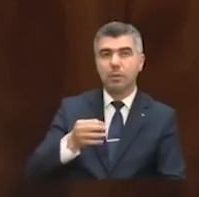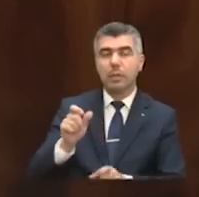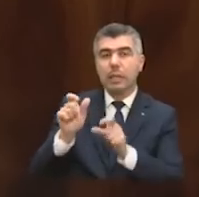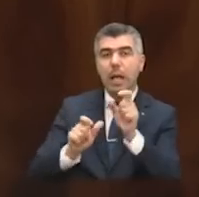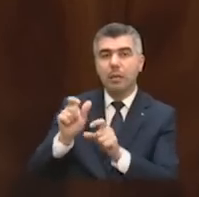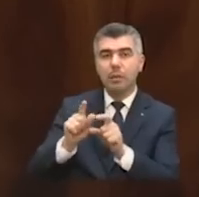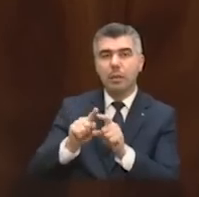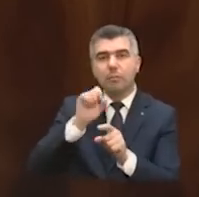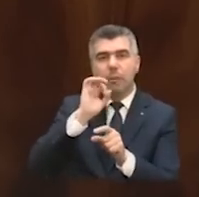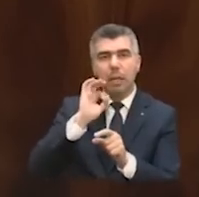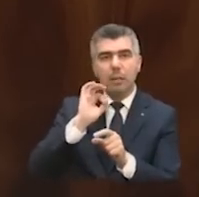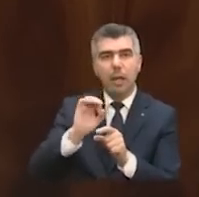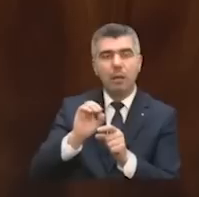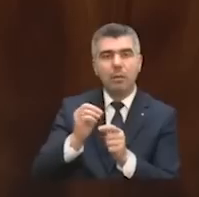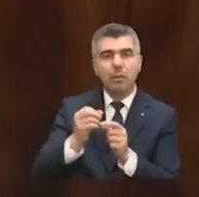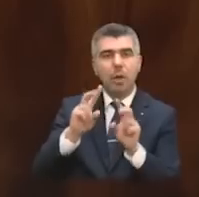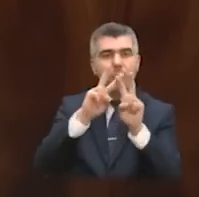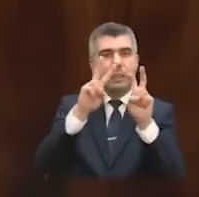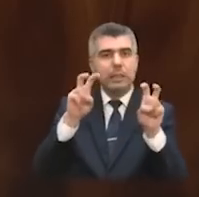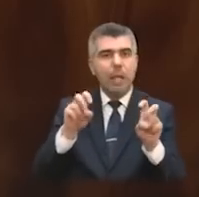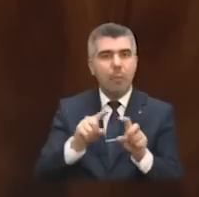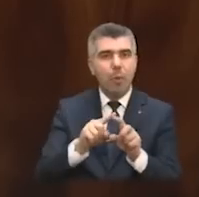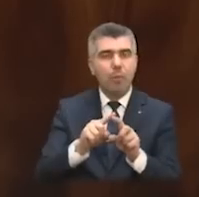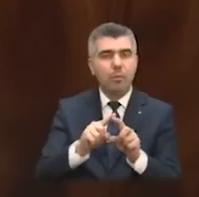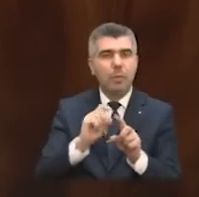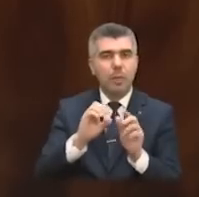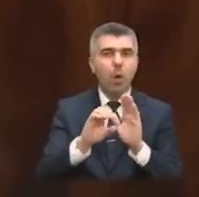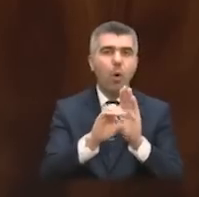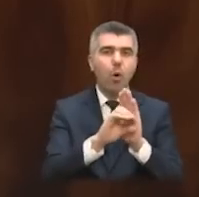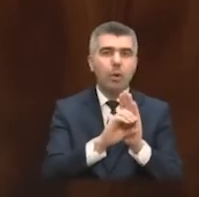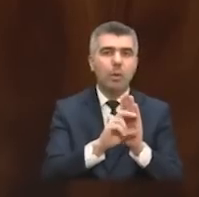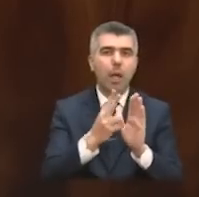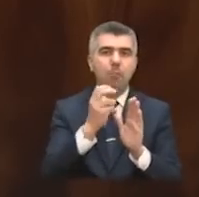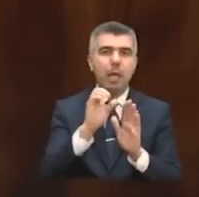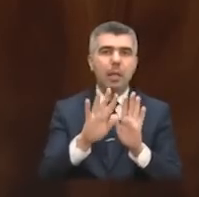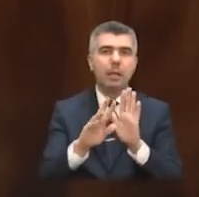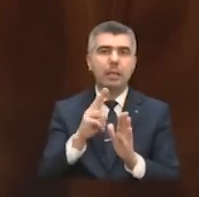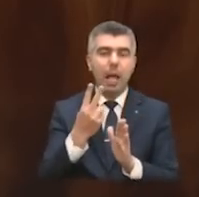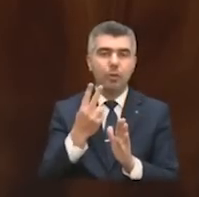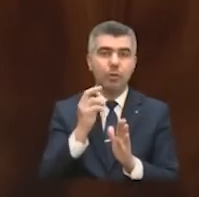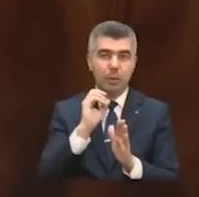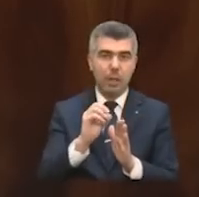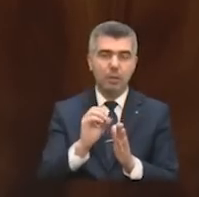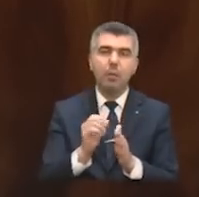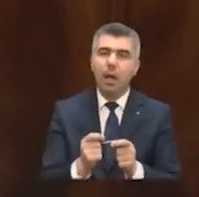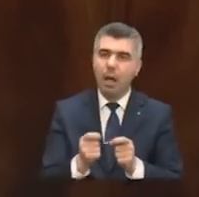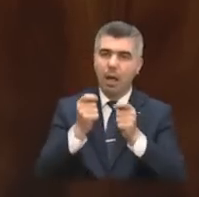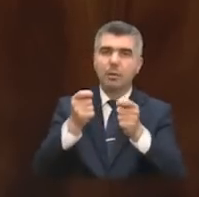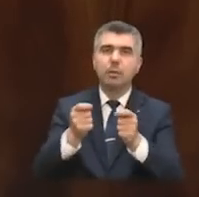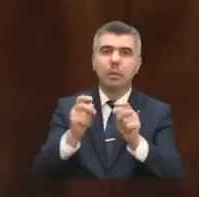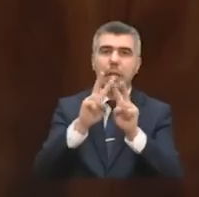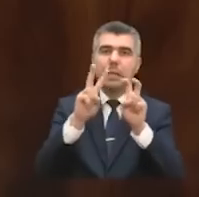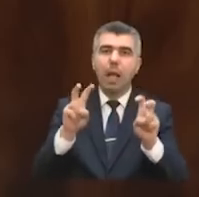بغاو ياخذوا سيرتيفيكا في الكودينغ غادي نعطيهم ديال سيرتيفيكا، وغادي